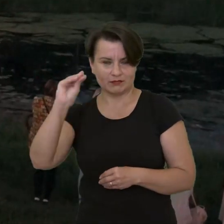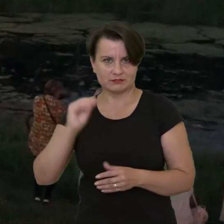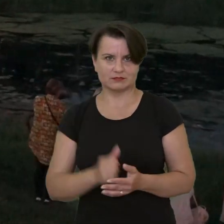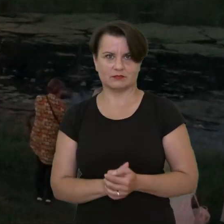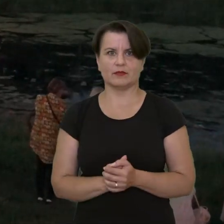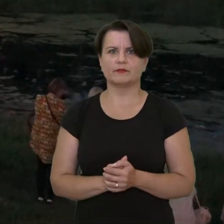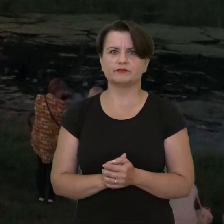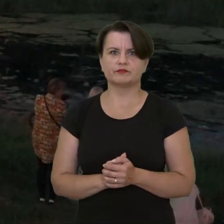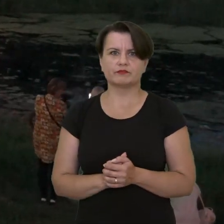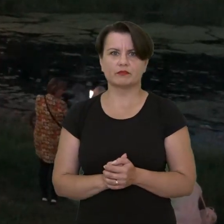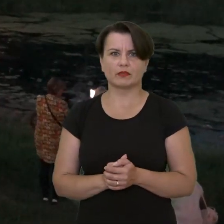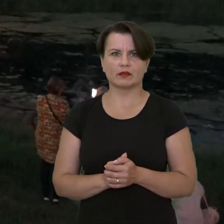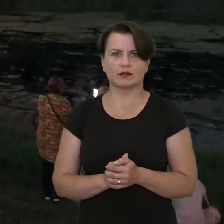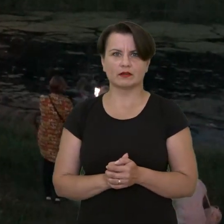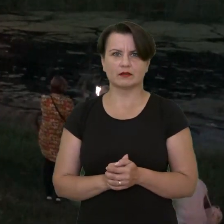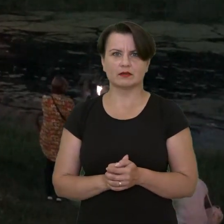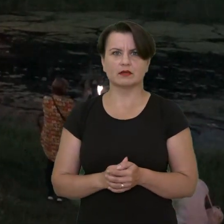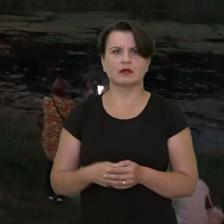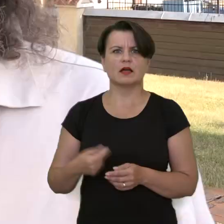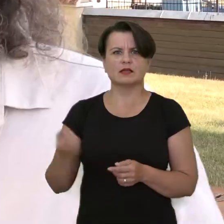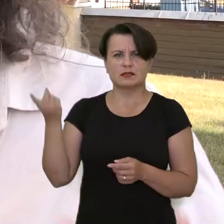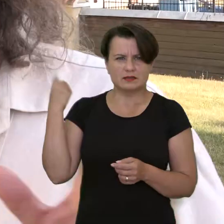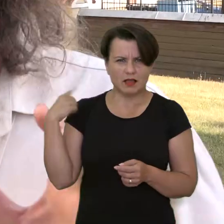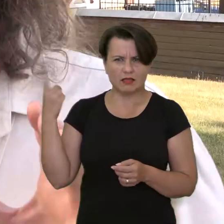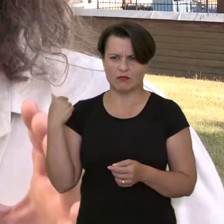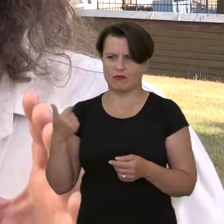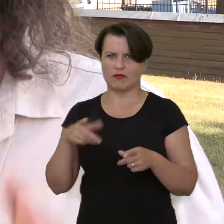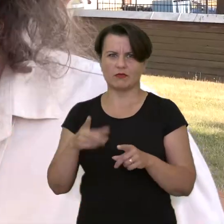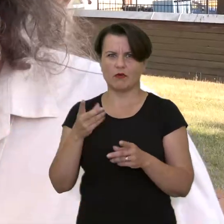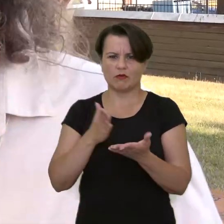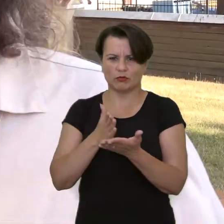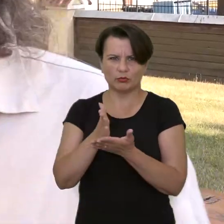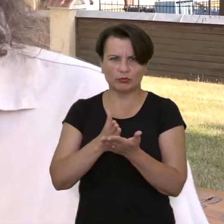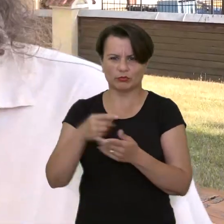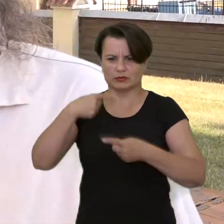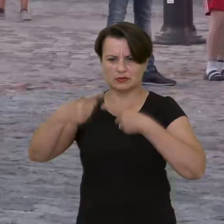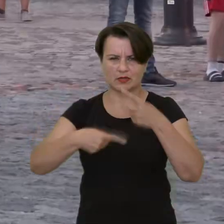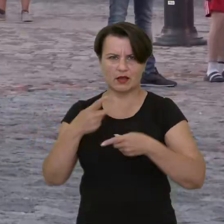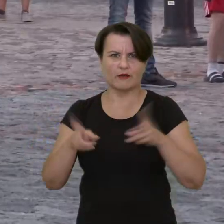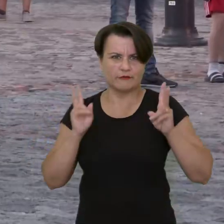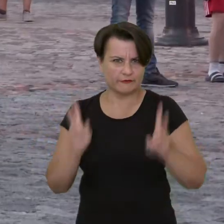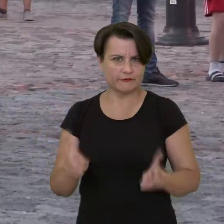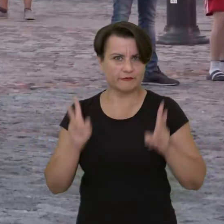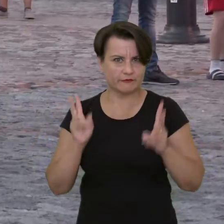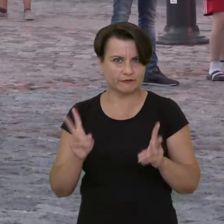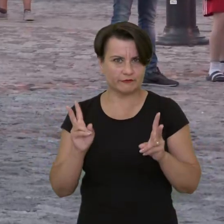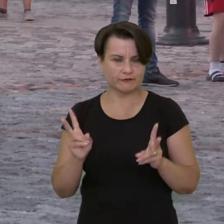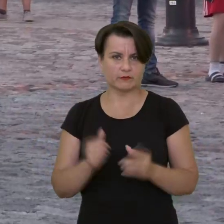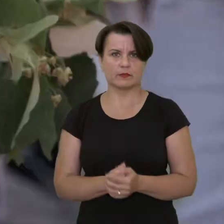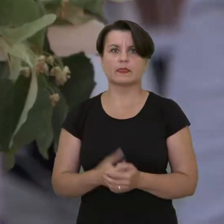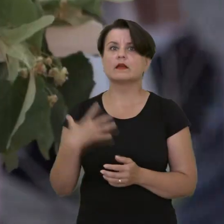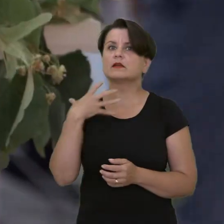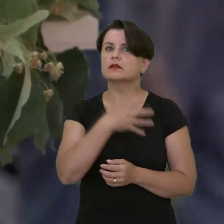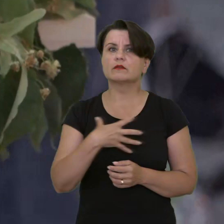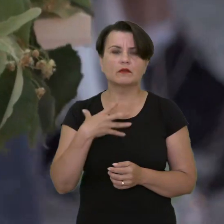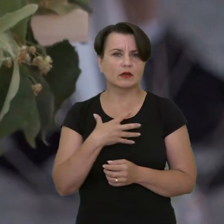tipinės, netgi šabloniškos, galima pasakyti. Tai yra nusistovėję papročiai. Kas svarbu yra